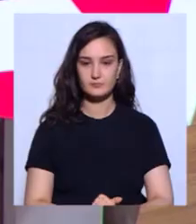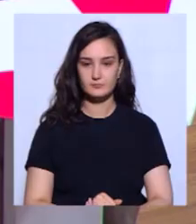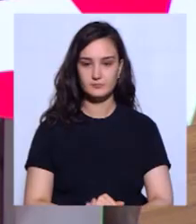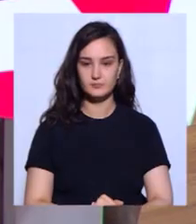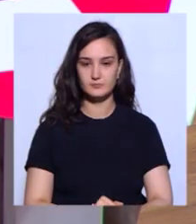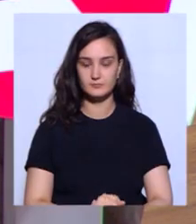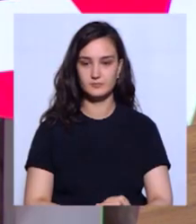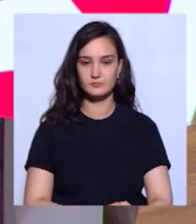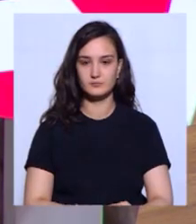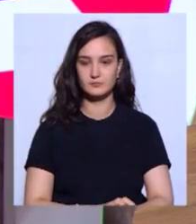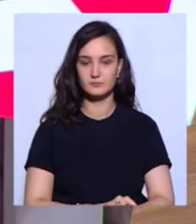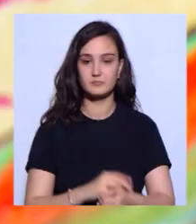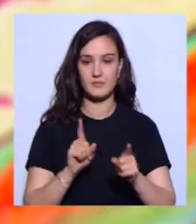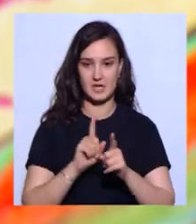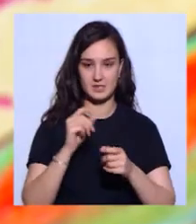ესე დავდებ.